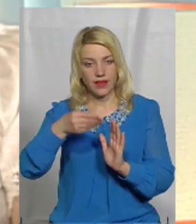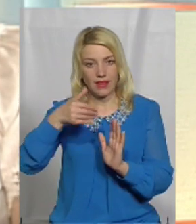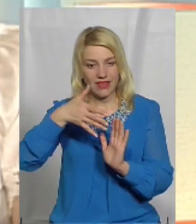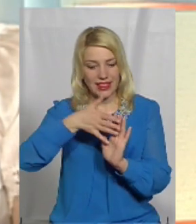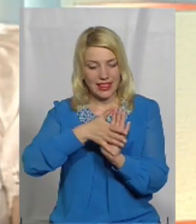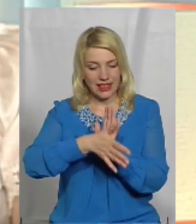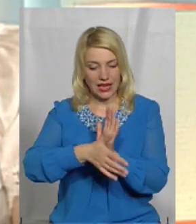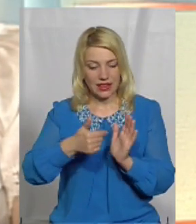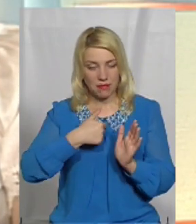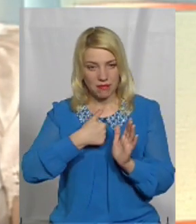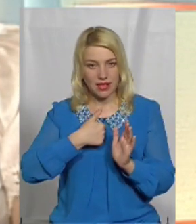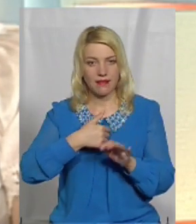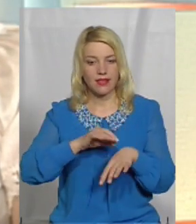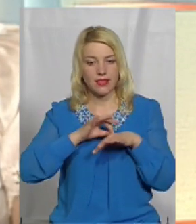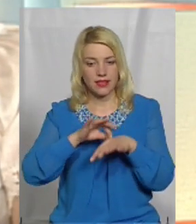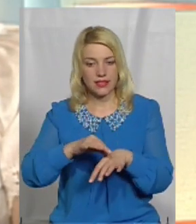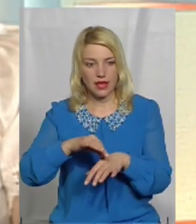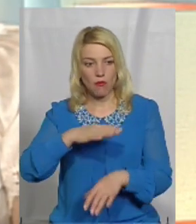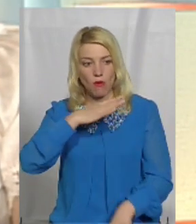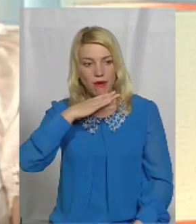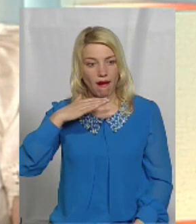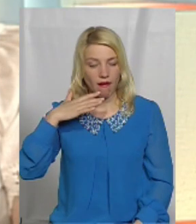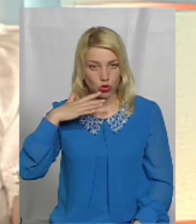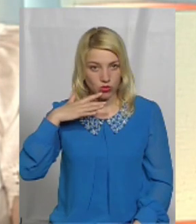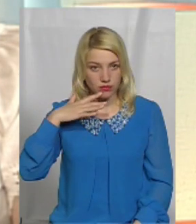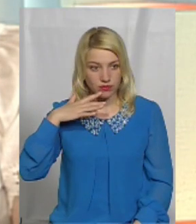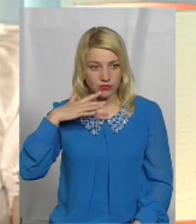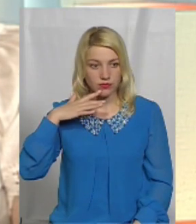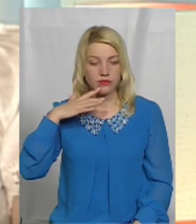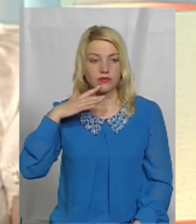витрат ми несемо багато, і